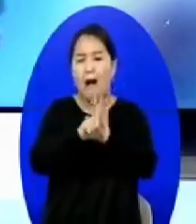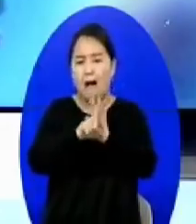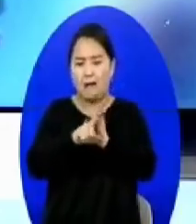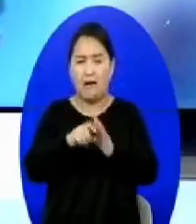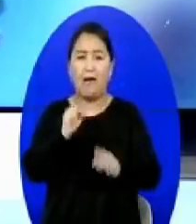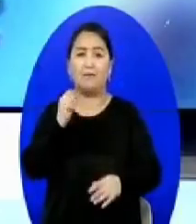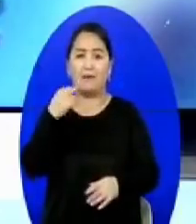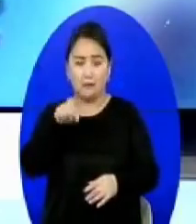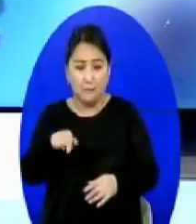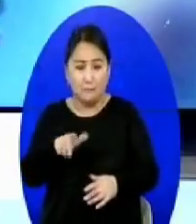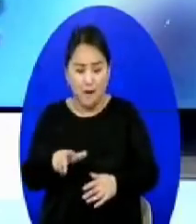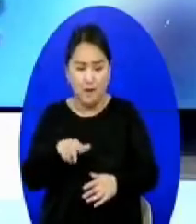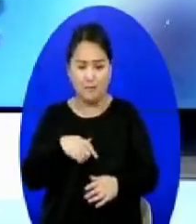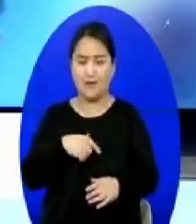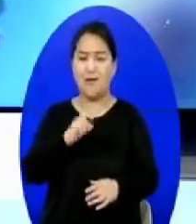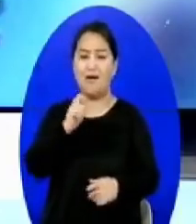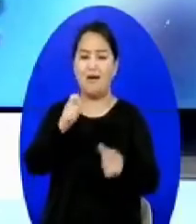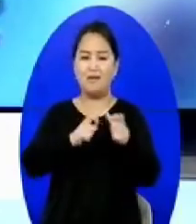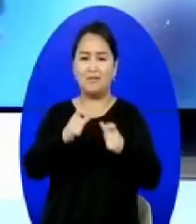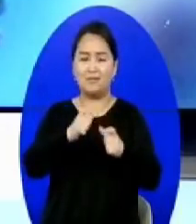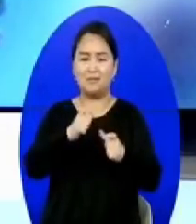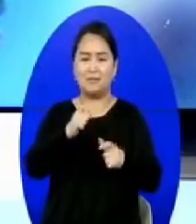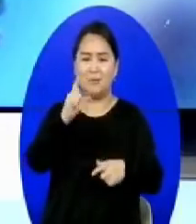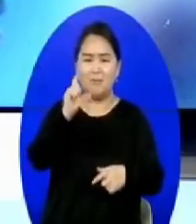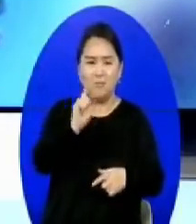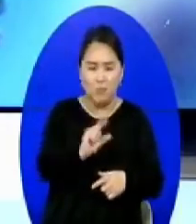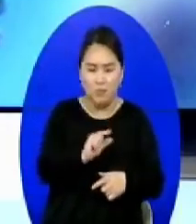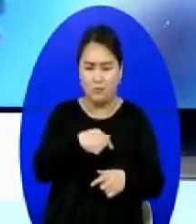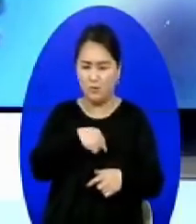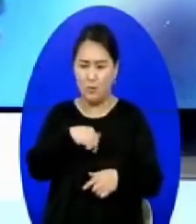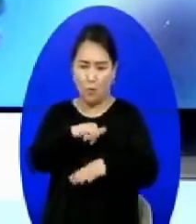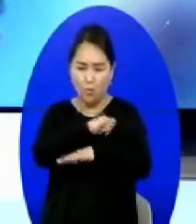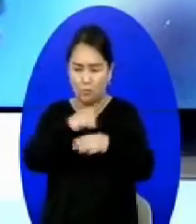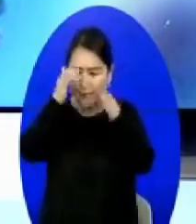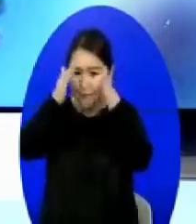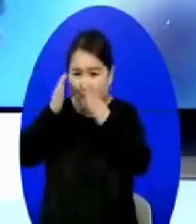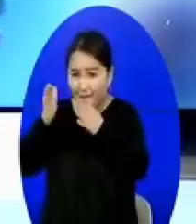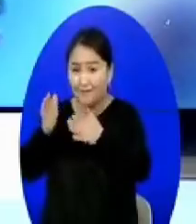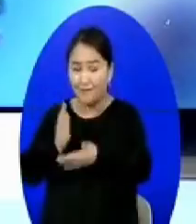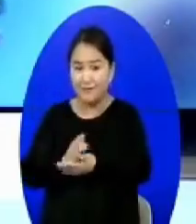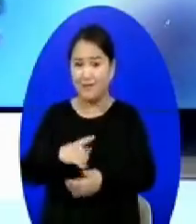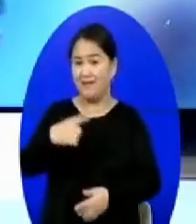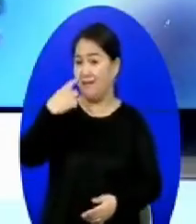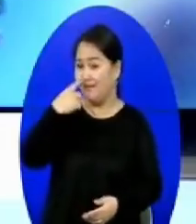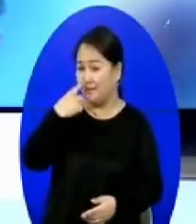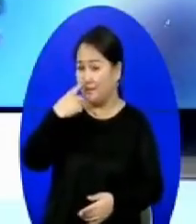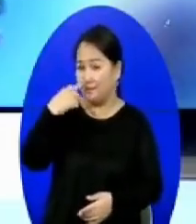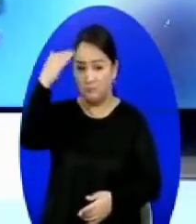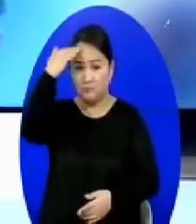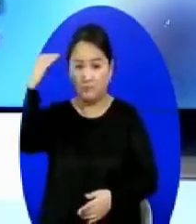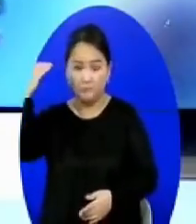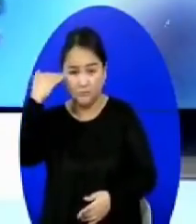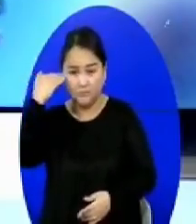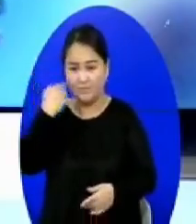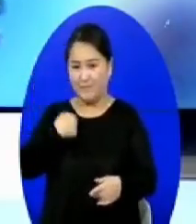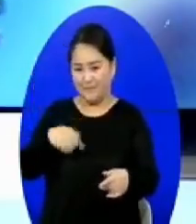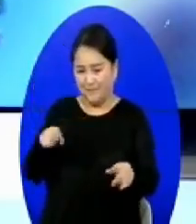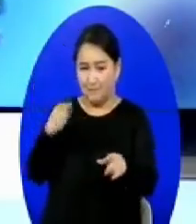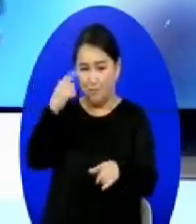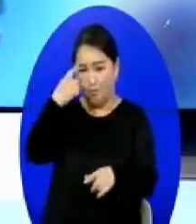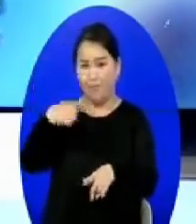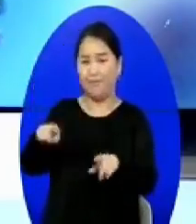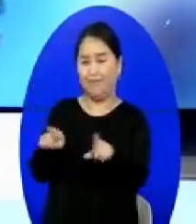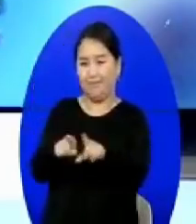эдийн засгаа савлуулахгүй хямрахгүй байх тал дээр бол анхаарч байгаа. За хятад бүгд найрамдах солонгос улсад яг одоо манайхтай ижил нөхцөл байдал үүсч